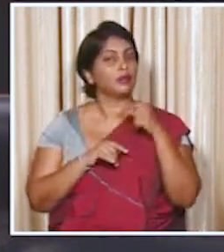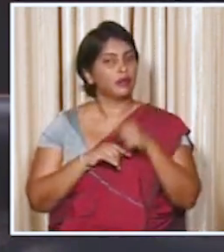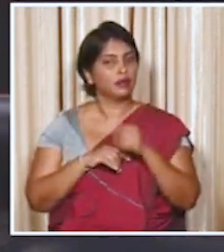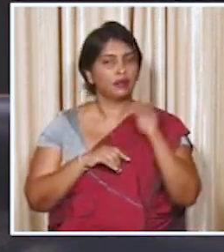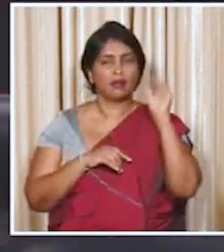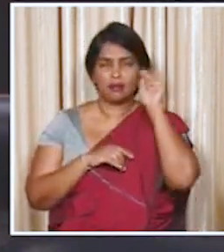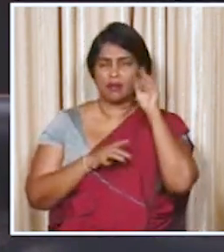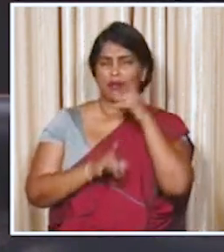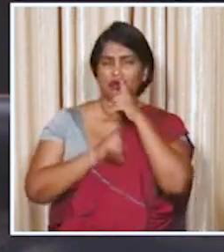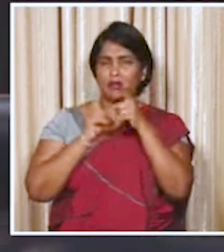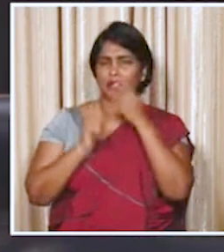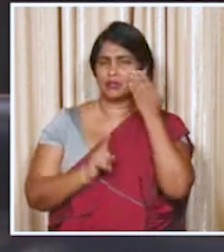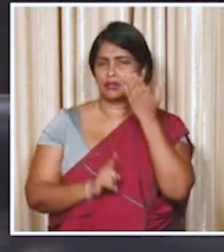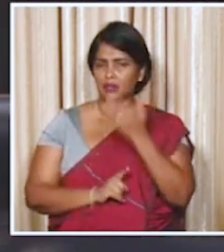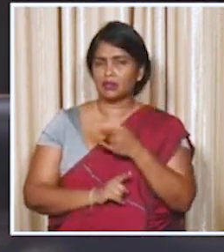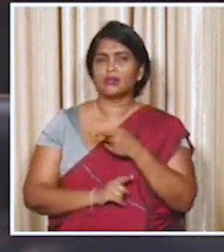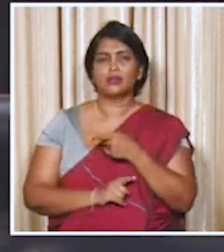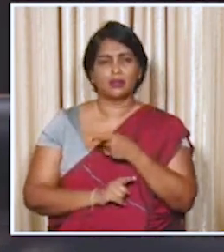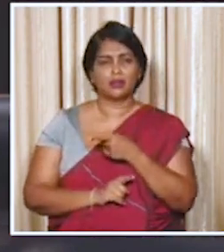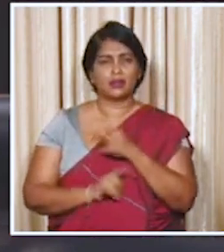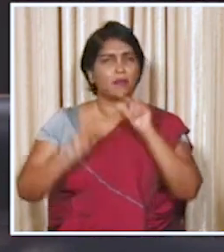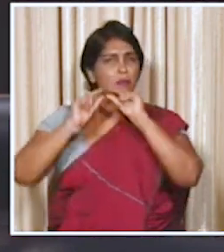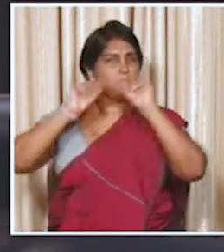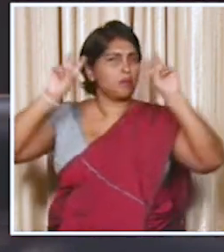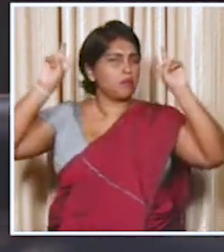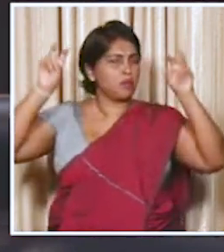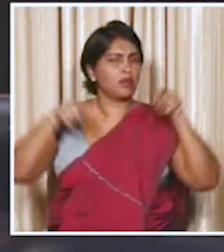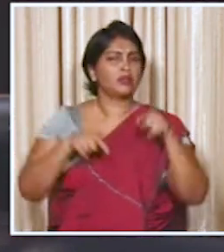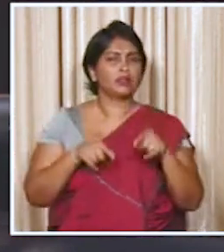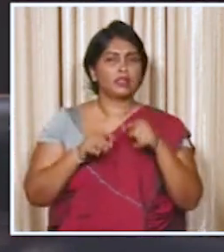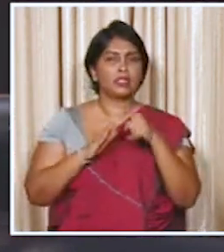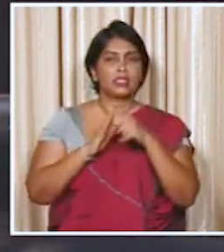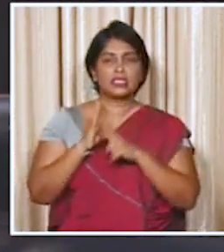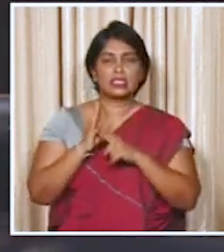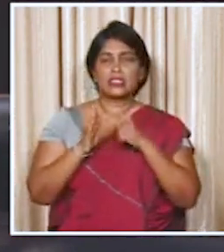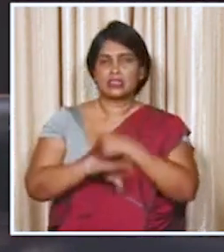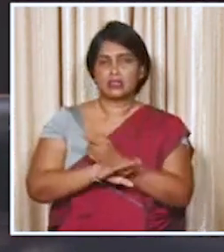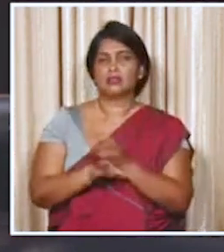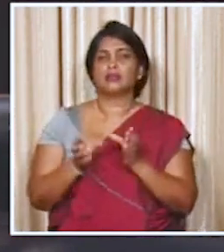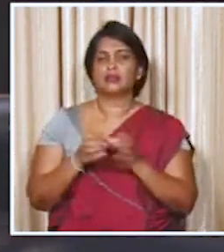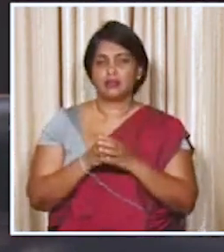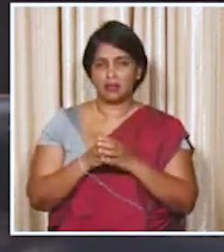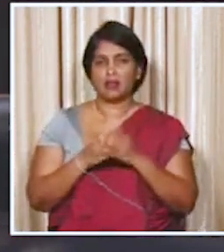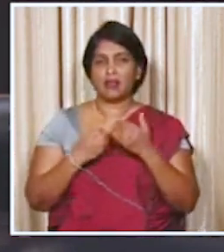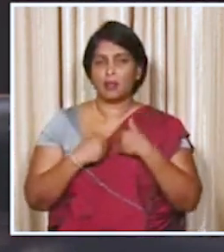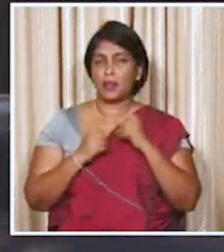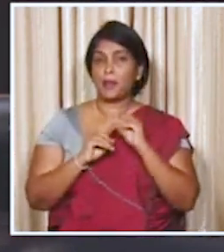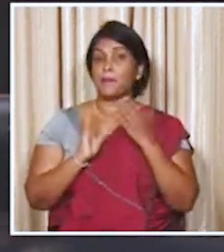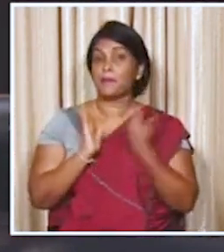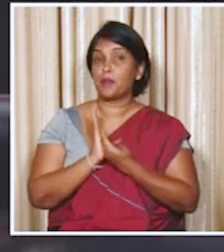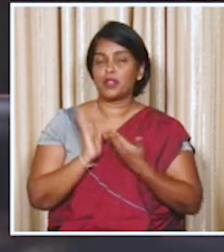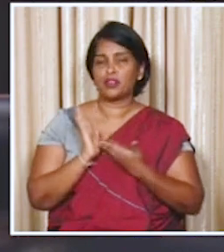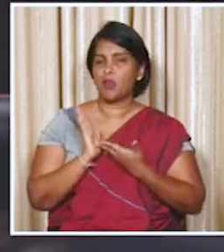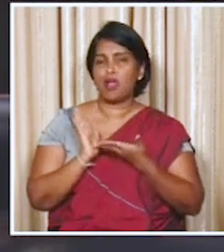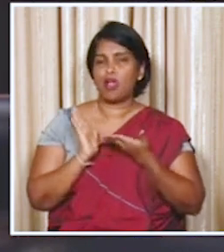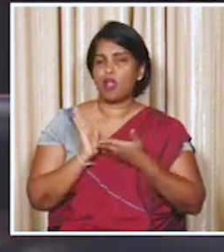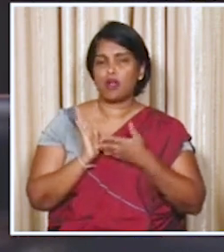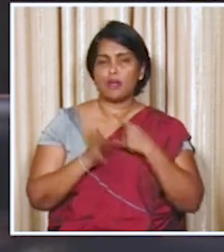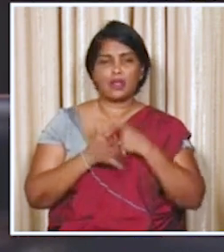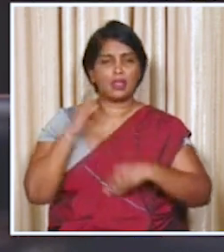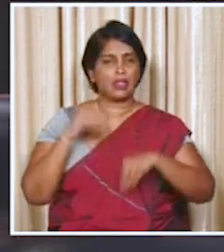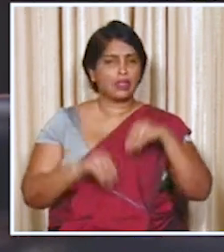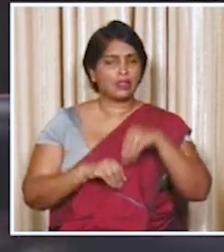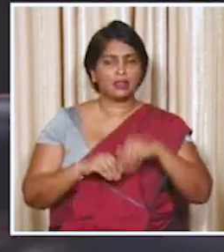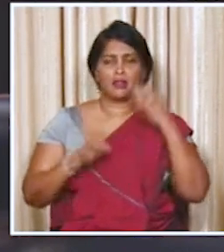ඇහෙන කතාවලින් පේන්නේ මේ මාතෘකාව බවට පත් වෙලා තියෙන ජාතික ජනබලවේගය සහ අපේ ප්‍රතිපත්ති මොනවද කියන එක සහ අපේ